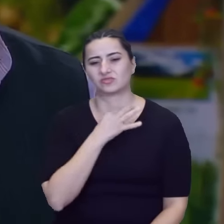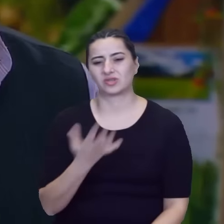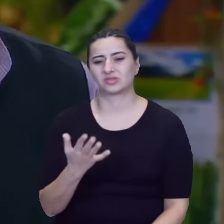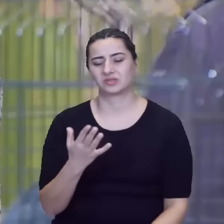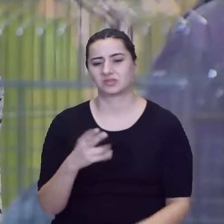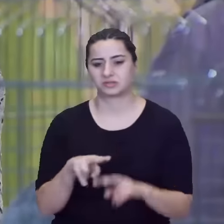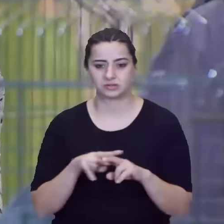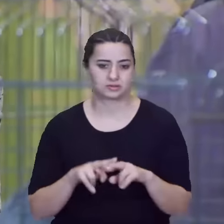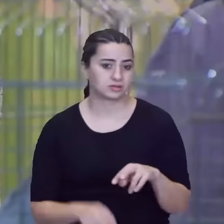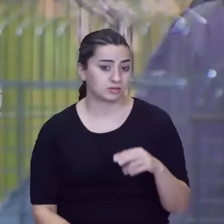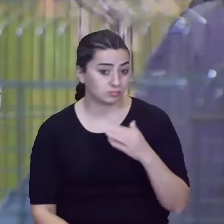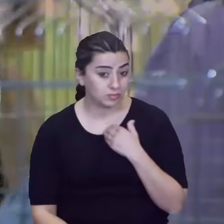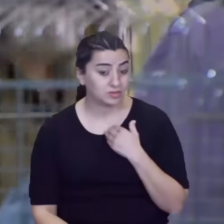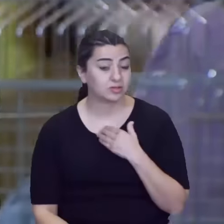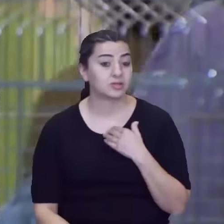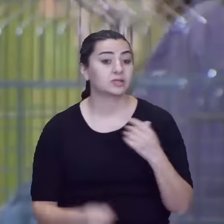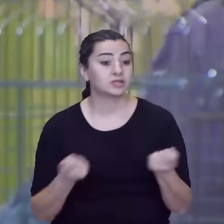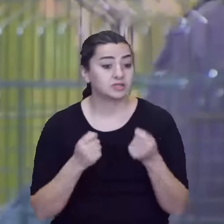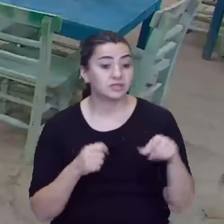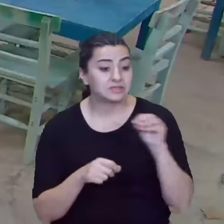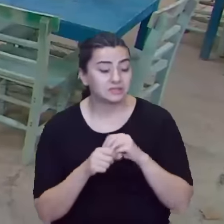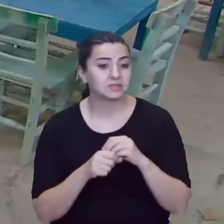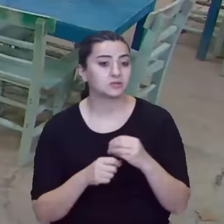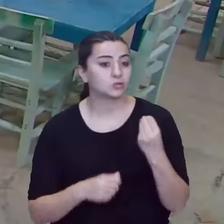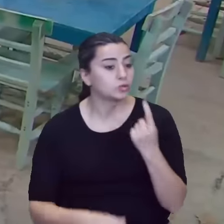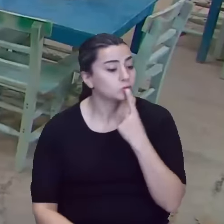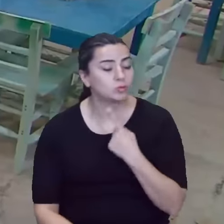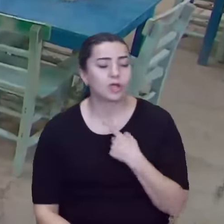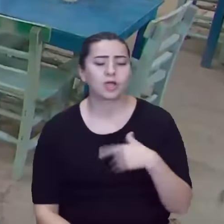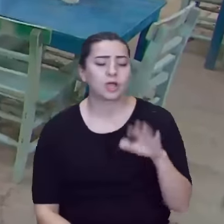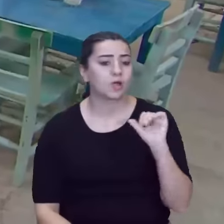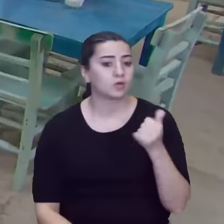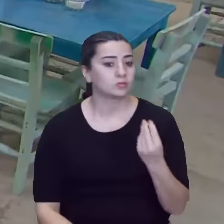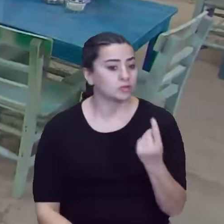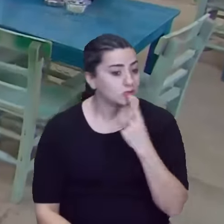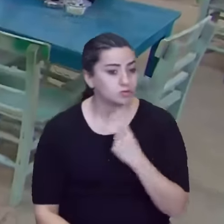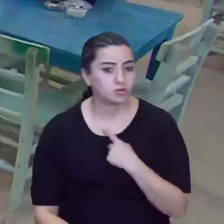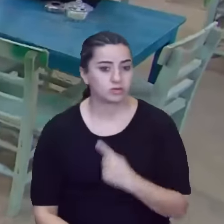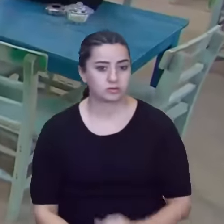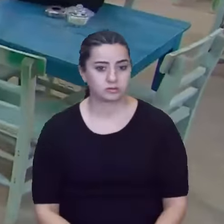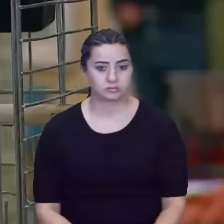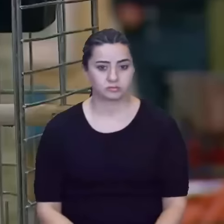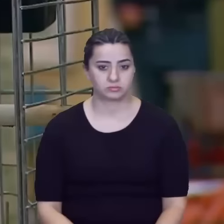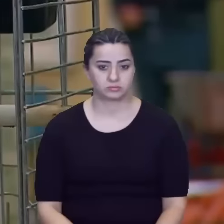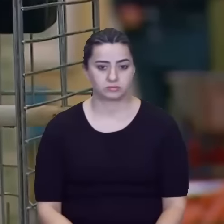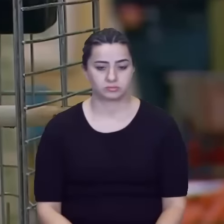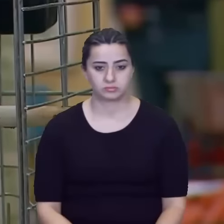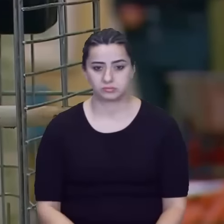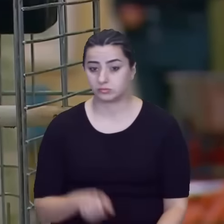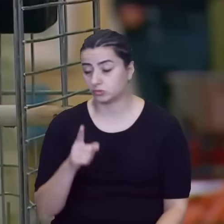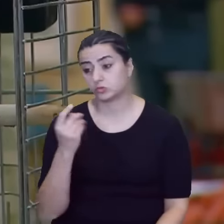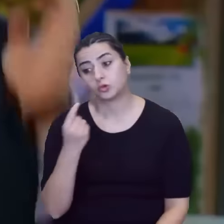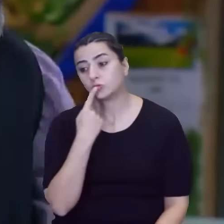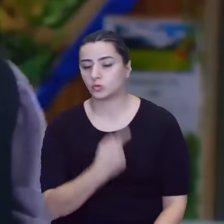seversen ya Yıldız. Mesut, bana işlerinin arasında iltifat et. Bana hayatının en önemli şeyiymişim gibi iltifat et. Bana iltifat